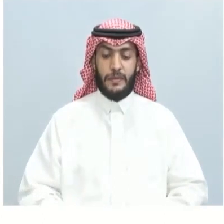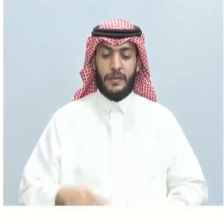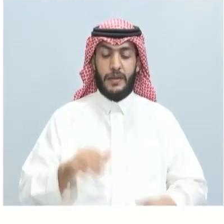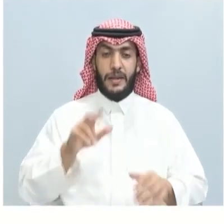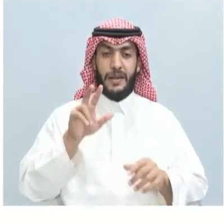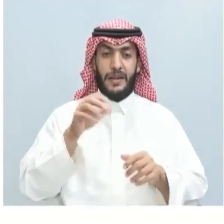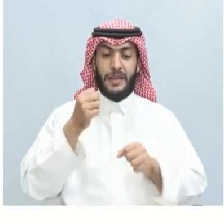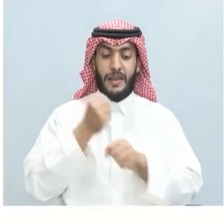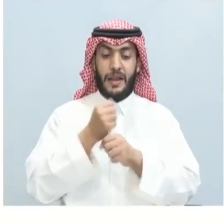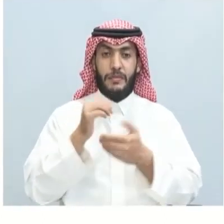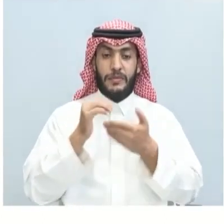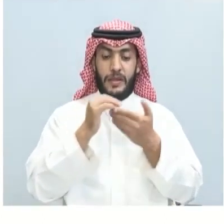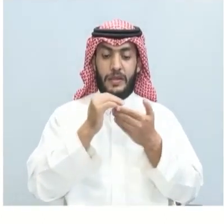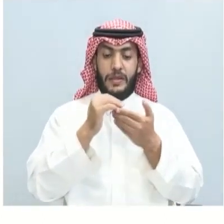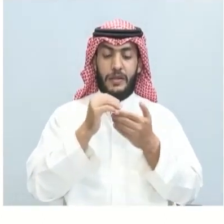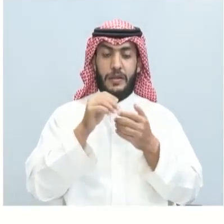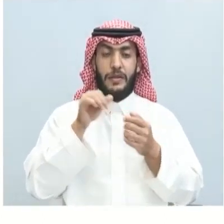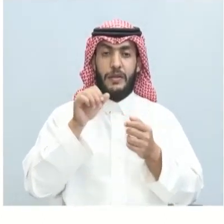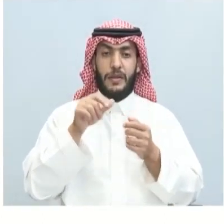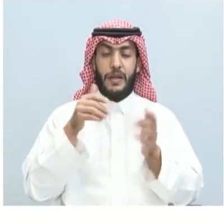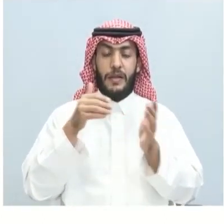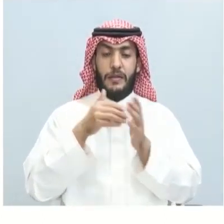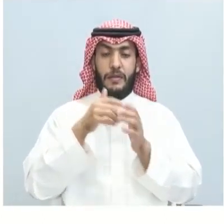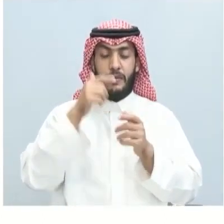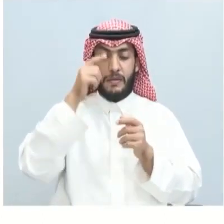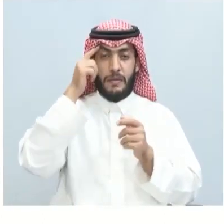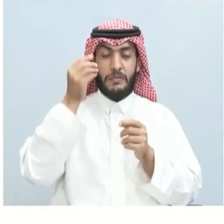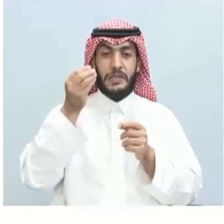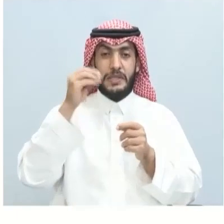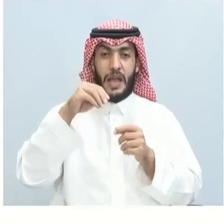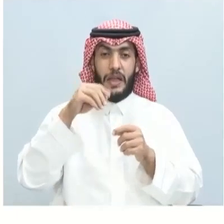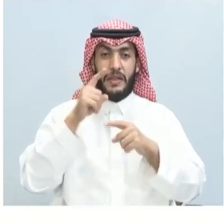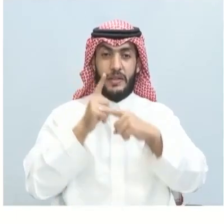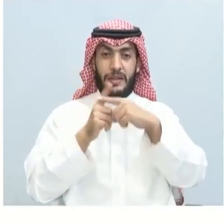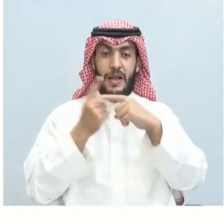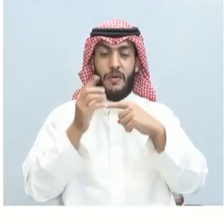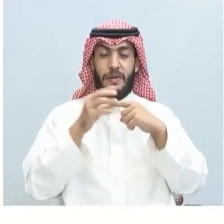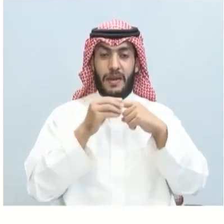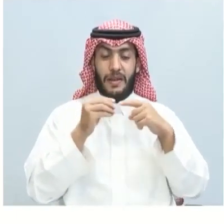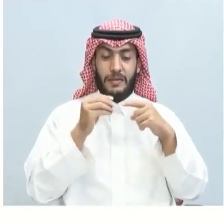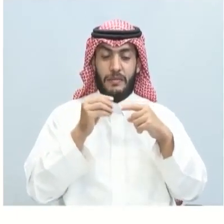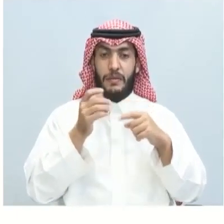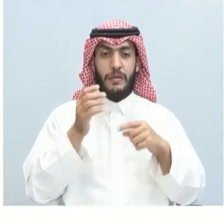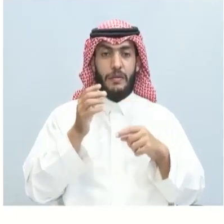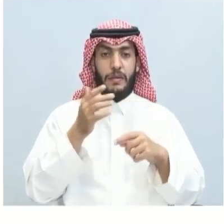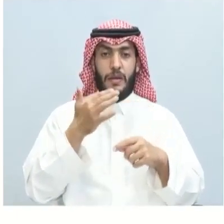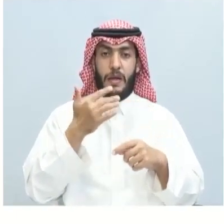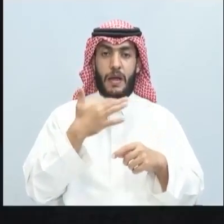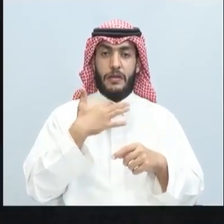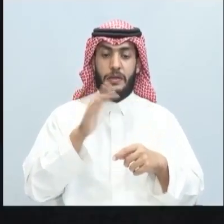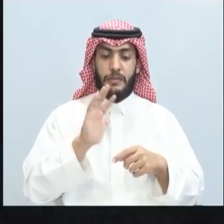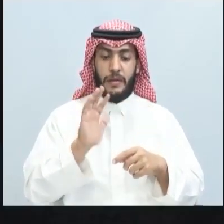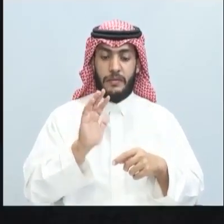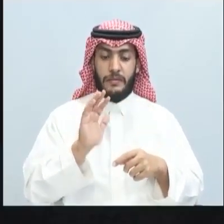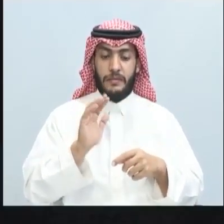الحافزه وهو العامل الاخير سواء كان بالزياده او بالنقصان لا يؤثر